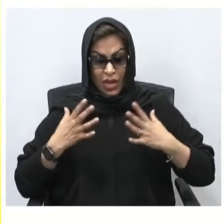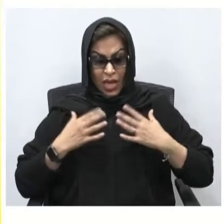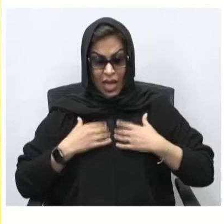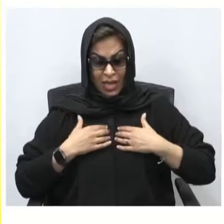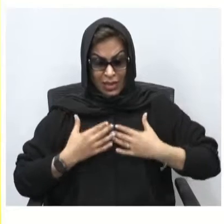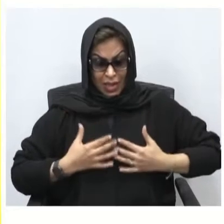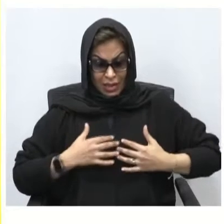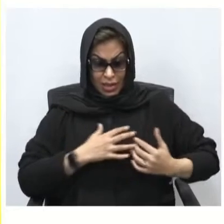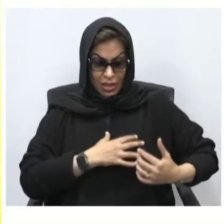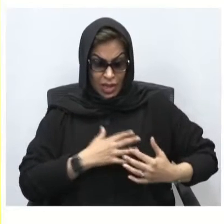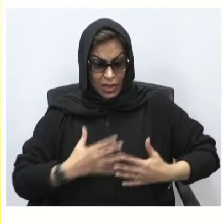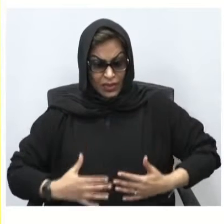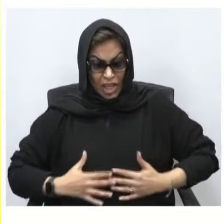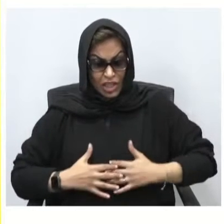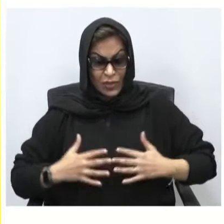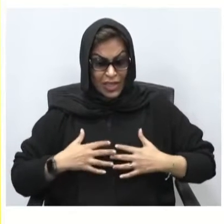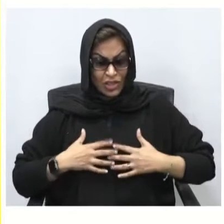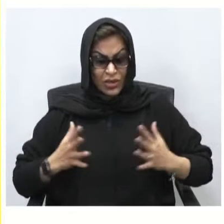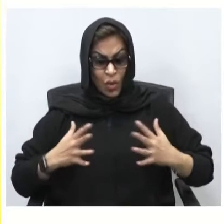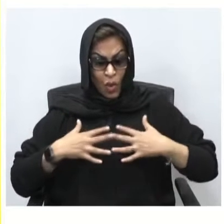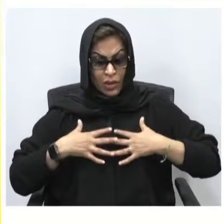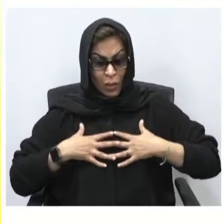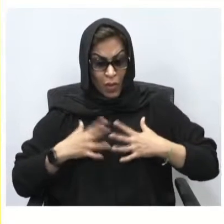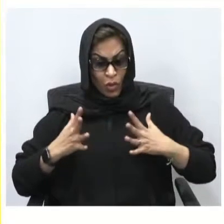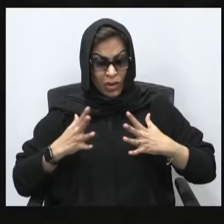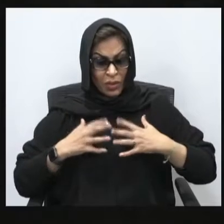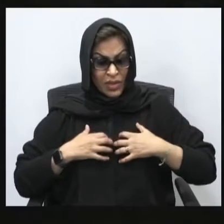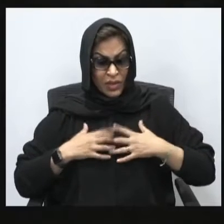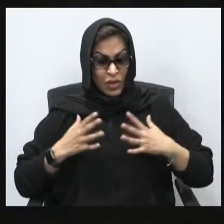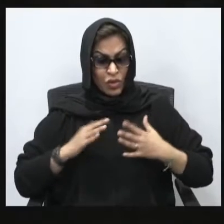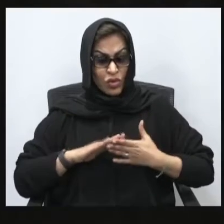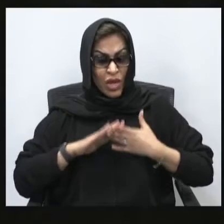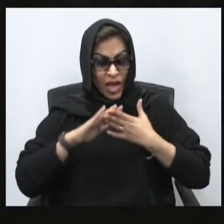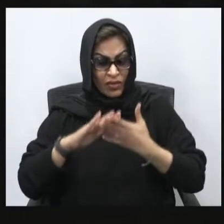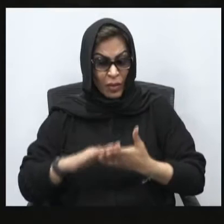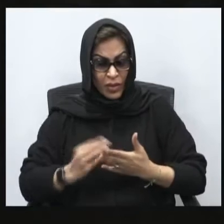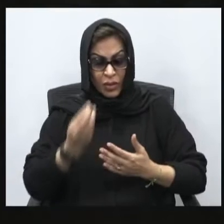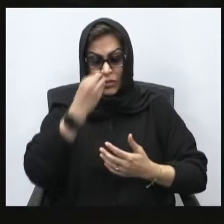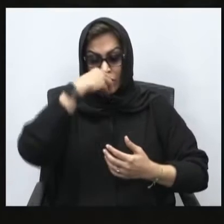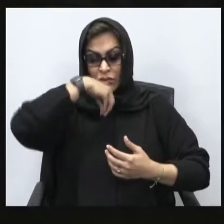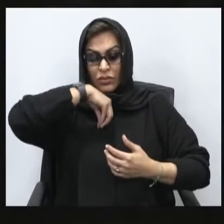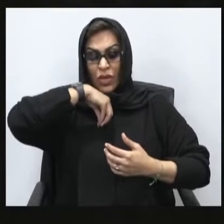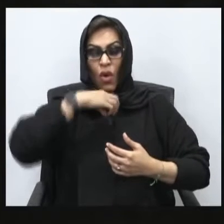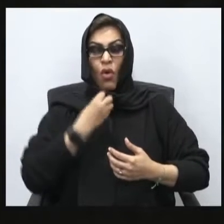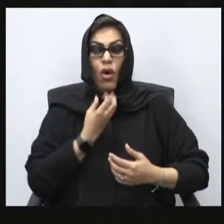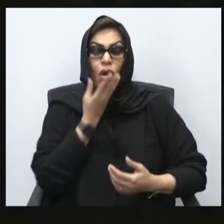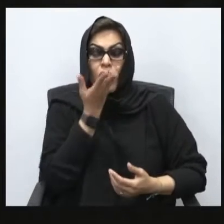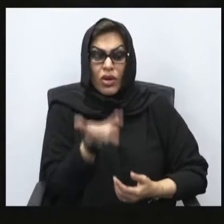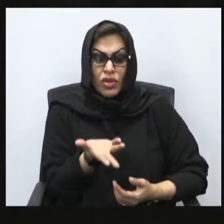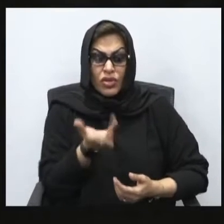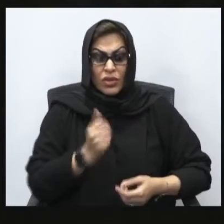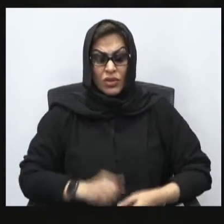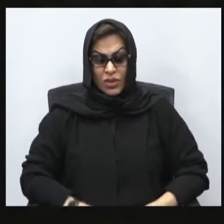تحت الرئتين تنقبض وتنبسط لماذا لتساعد في عمليه ادخال واخراج الغازات من